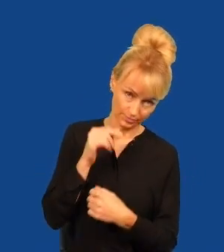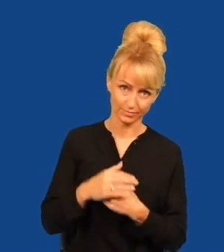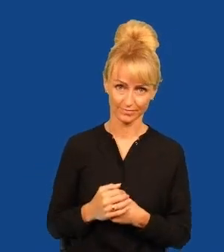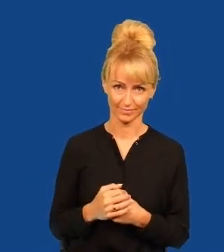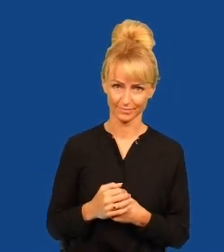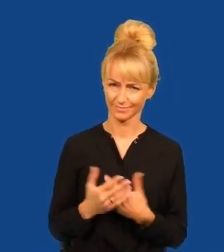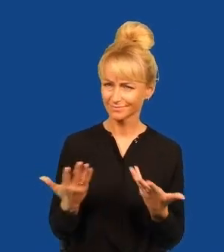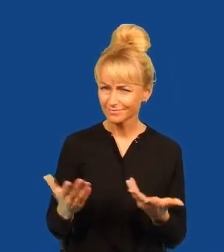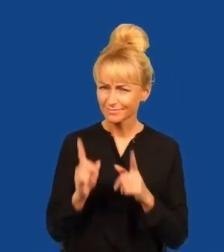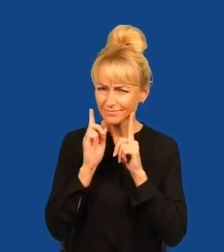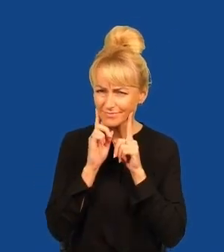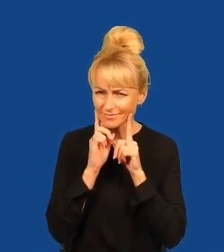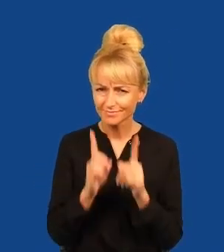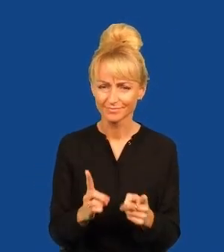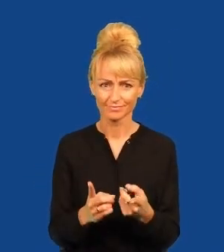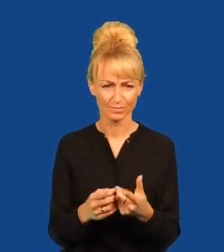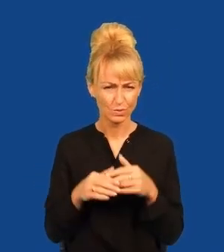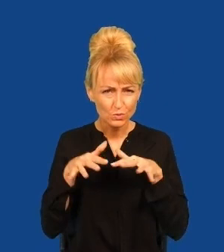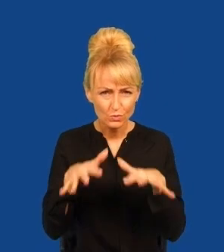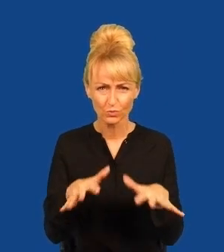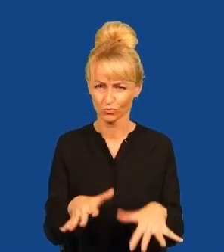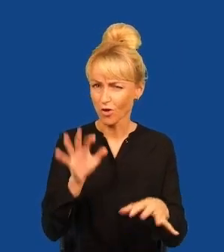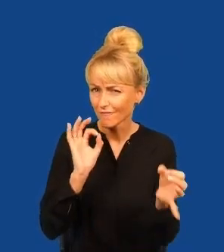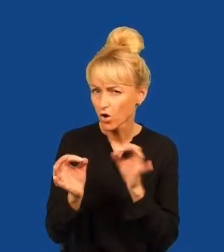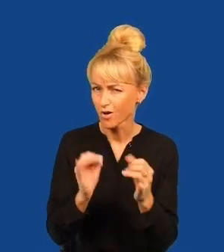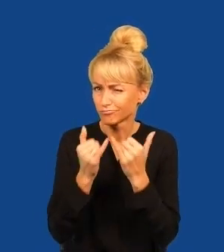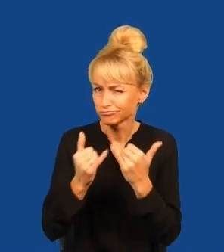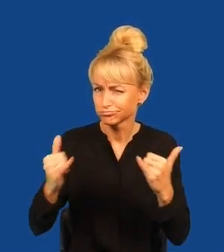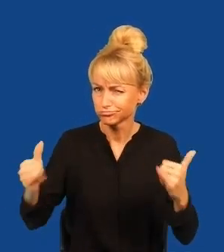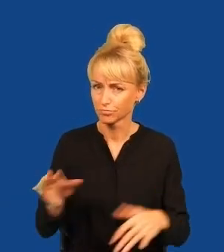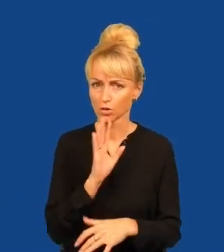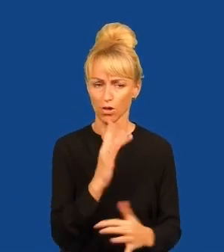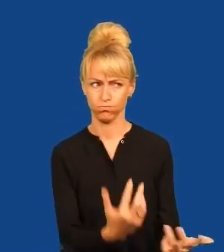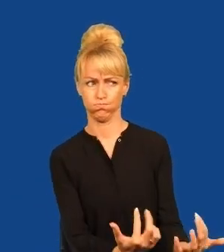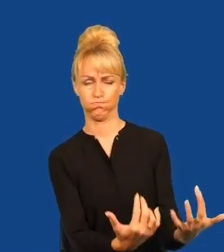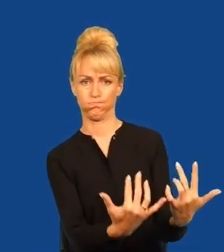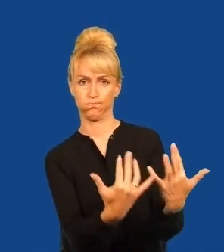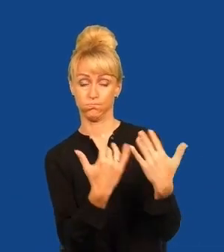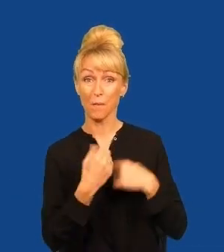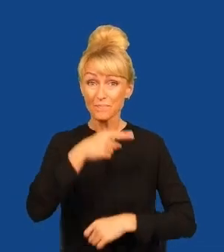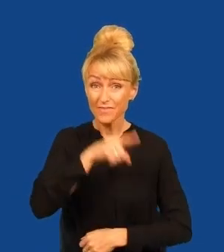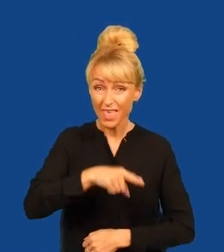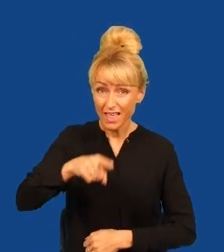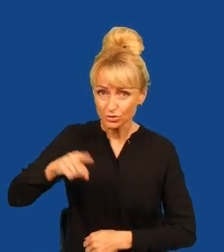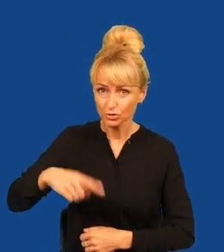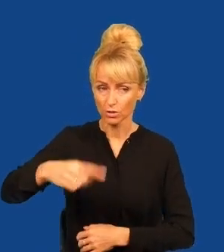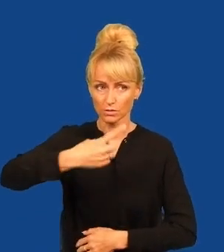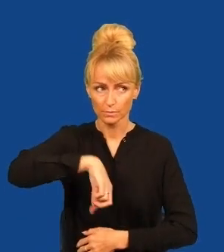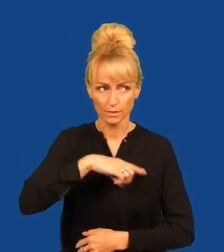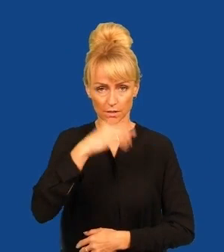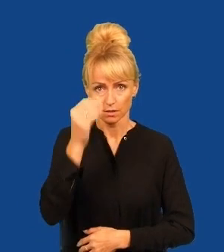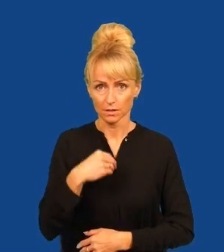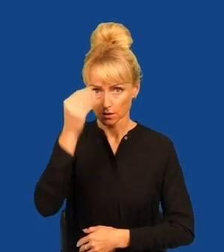zewsząd zalewa nas informacyjne tsunami. Uwaga, co miesiąc dostajemy taką dawkę informacji, jaką